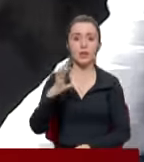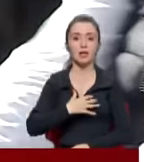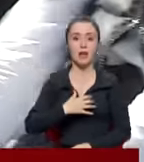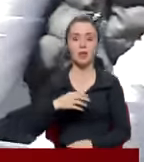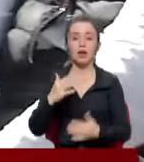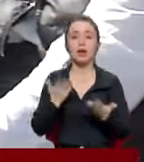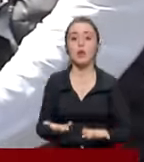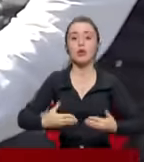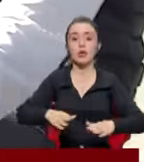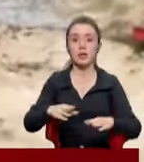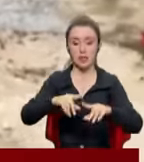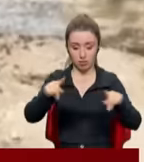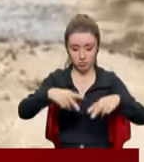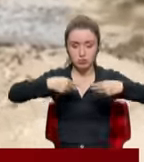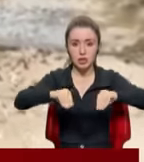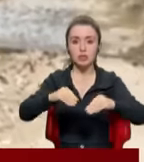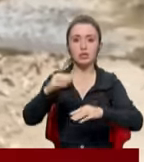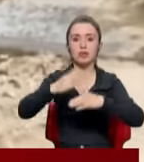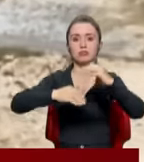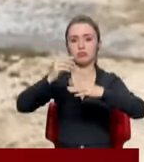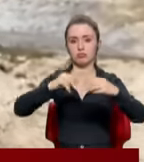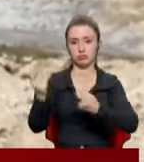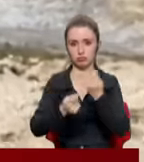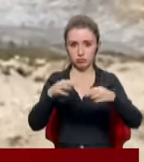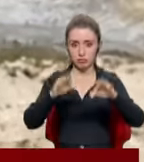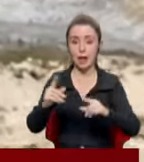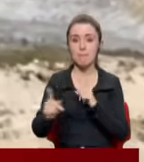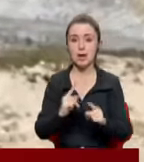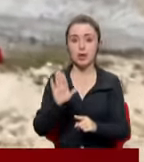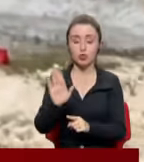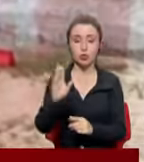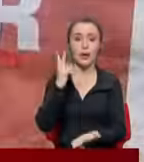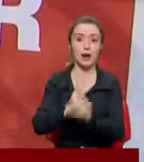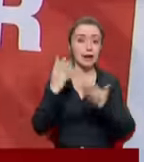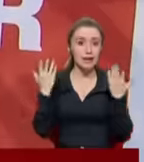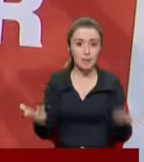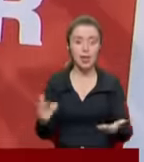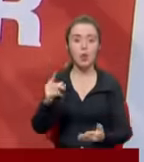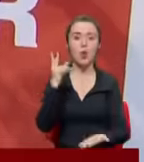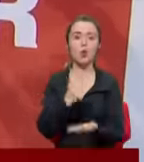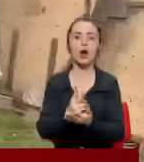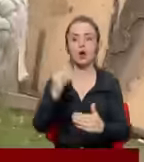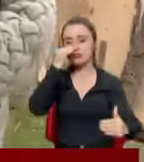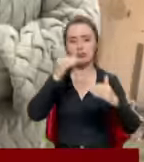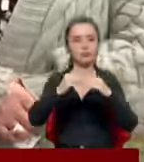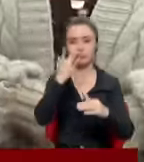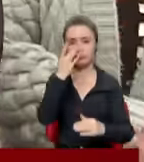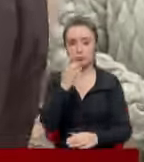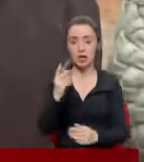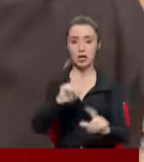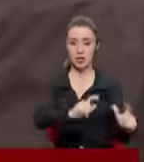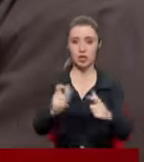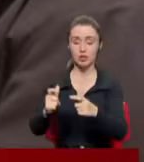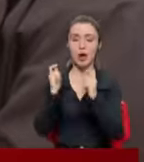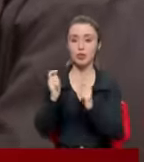olmadan arsaları satıldı ve inşaat çalışmaları başladı mahkemenin durdurma kararına rağmen o karara da uyulmuyor taşınmak